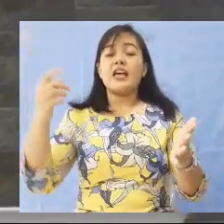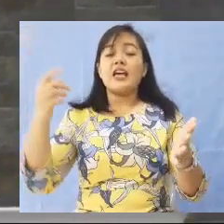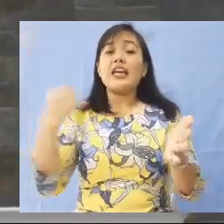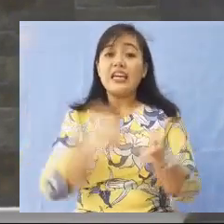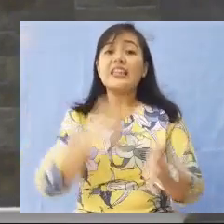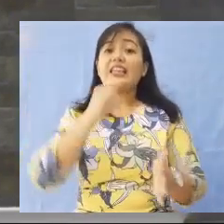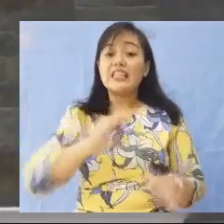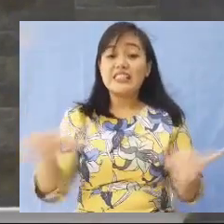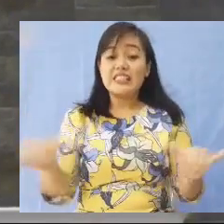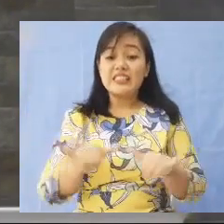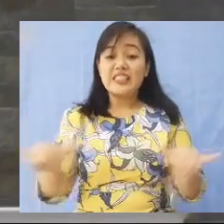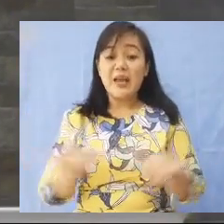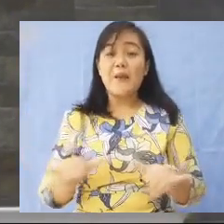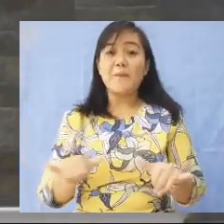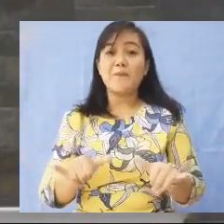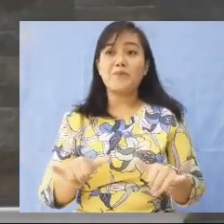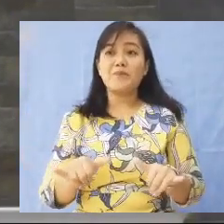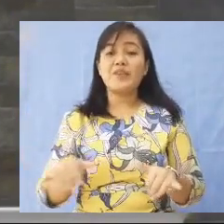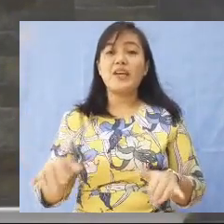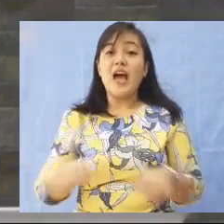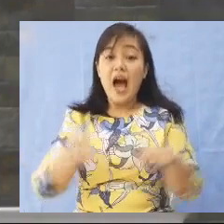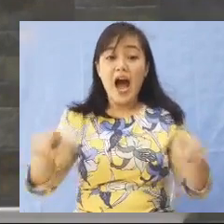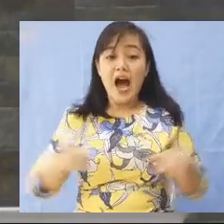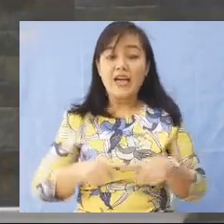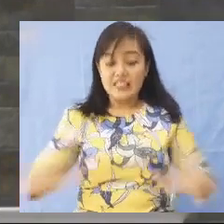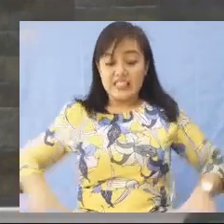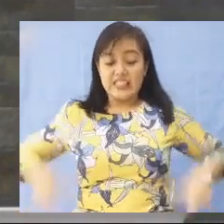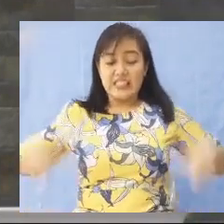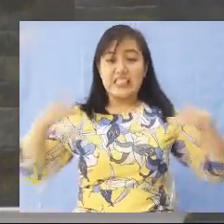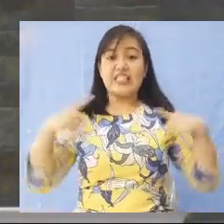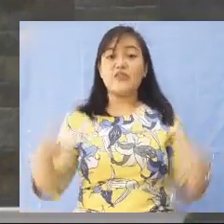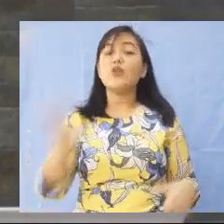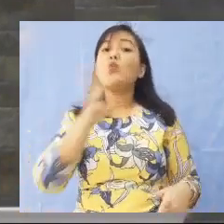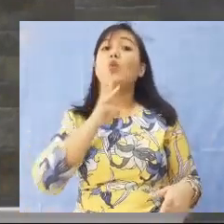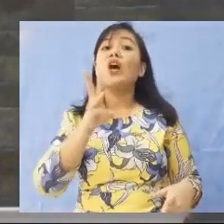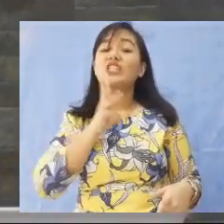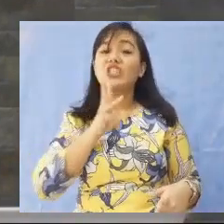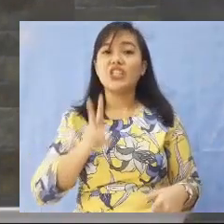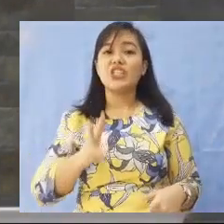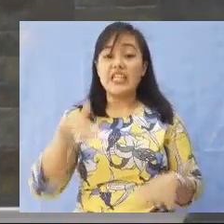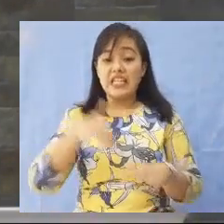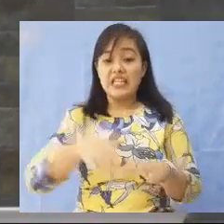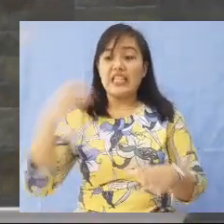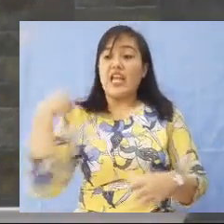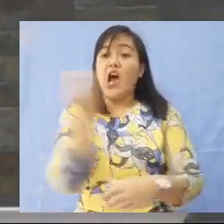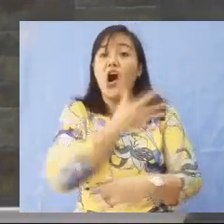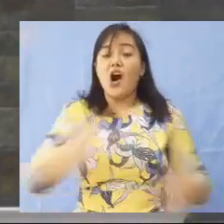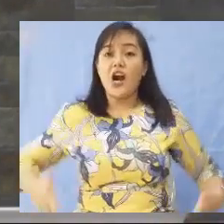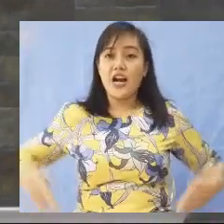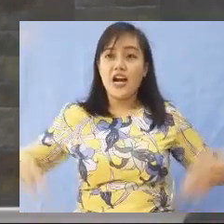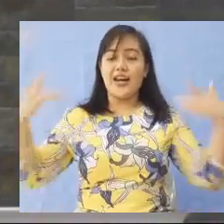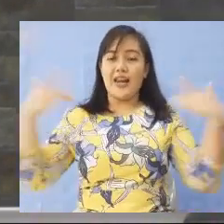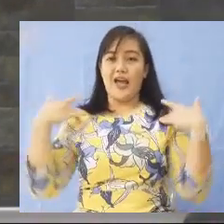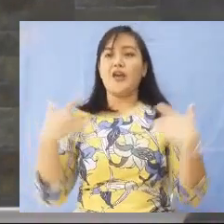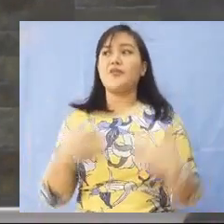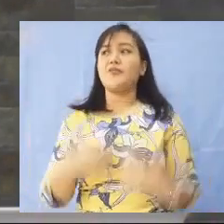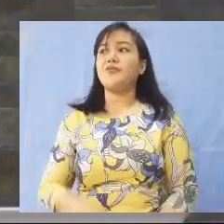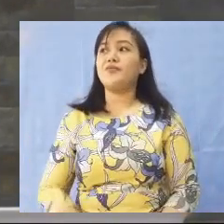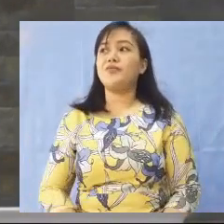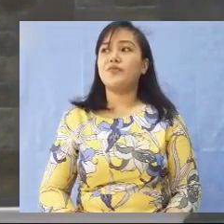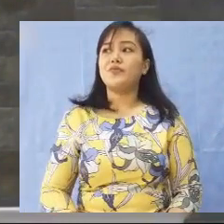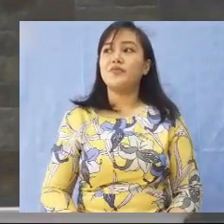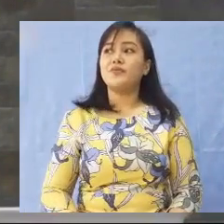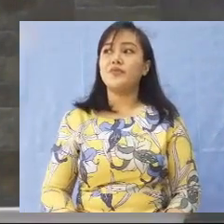At ito po ang nagdidilig every time na parang katulad tayo ng puno na tayo po ay nakakut